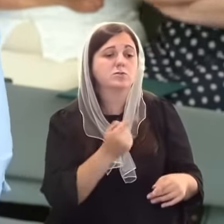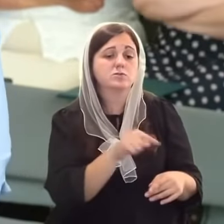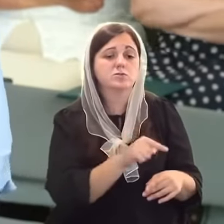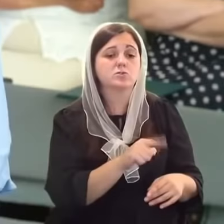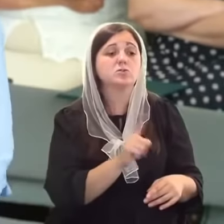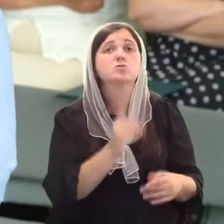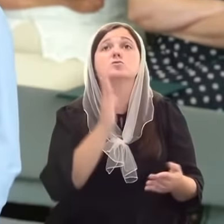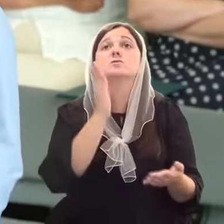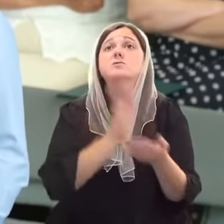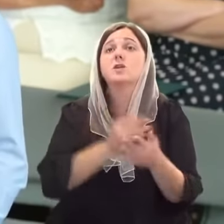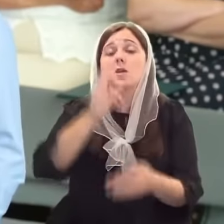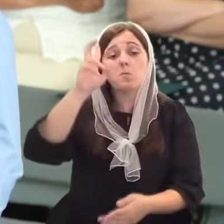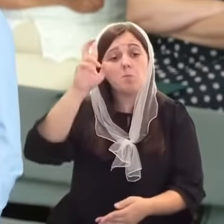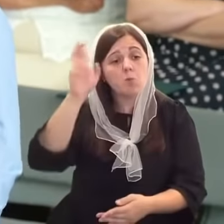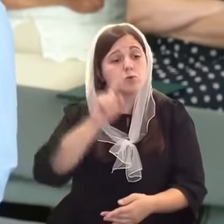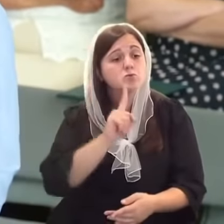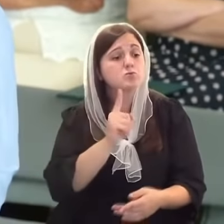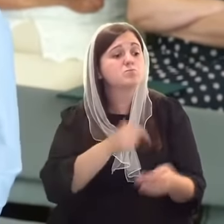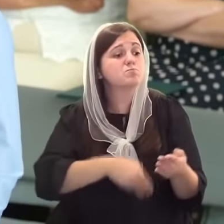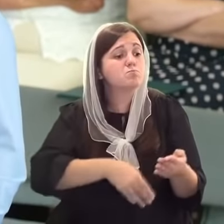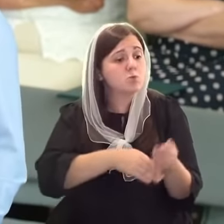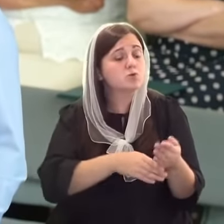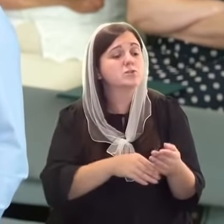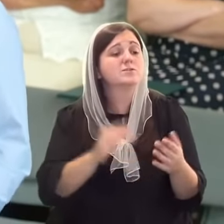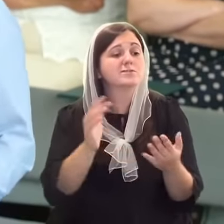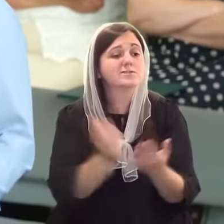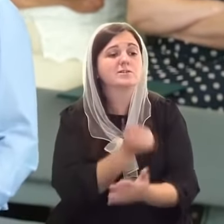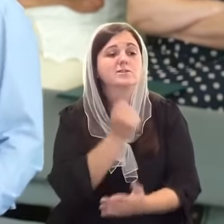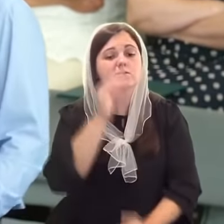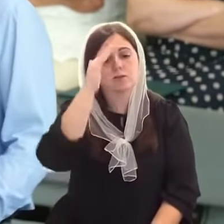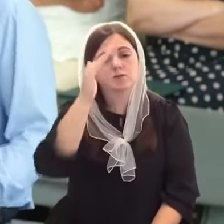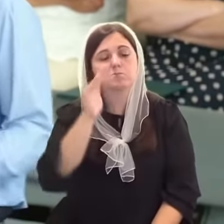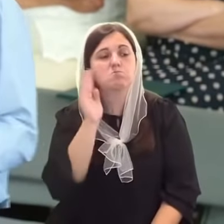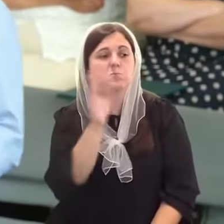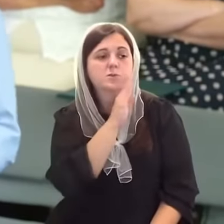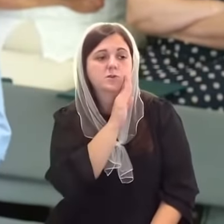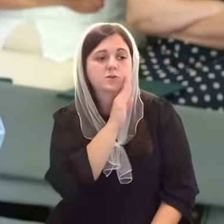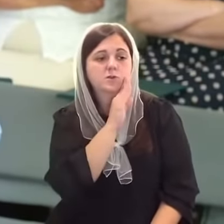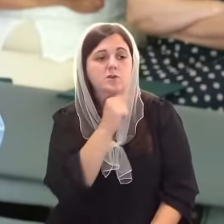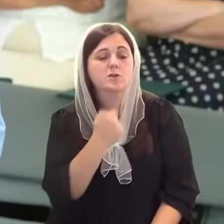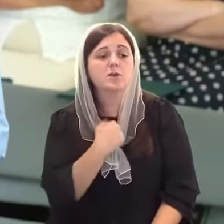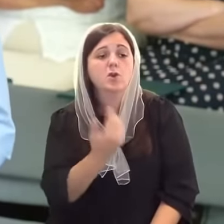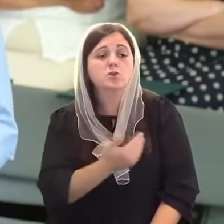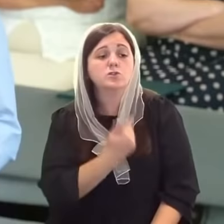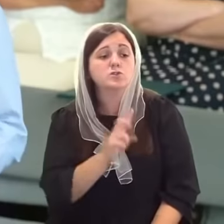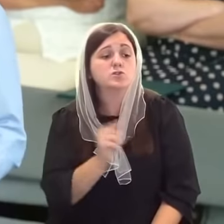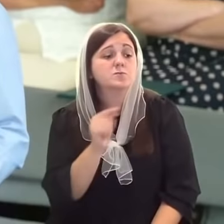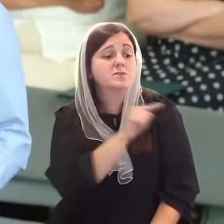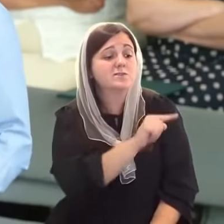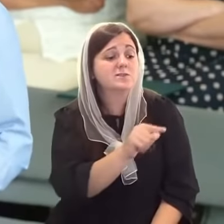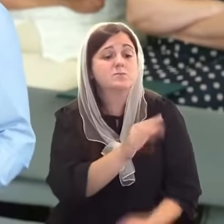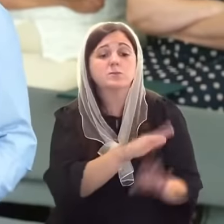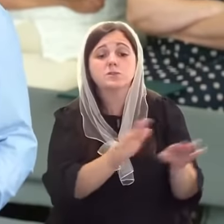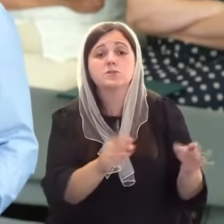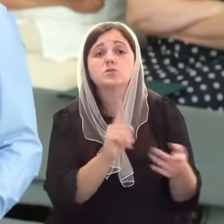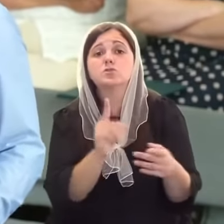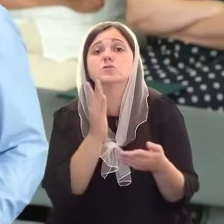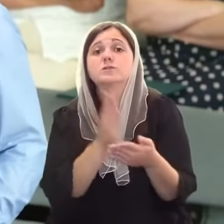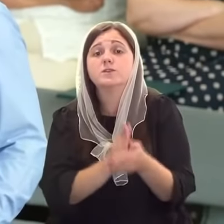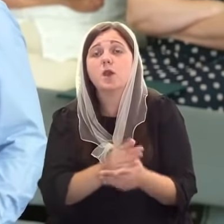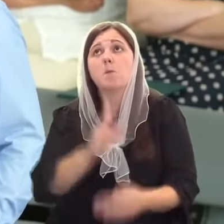который может вернуть вам родителей. Мне очень хотелось этим детям в интернате рассказать, что есть Бог,